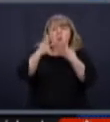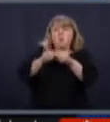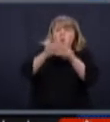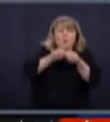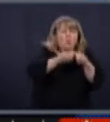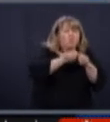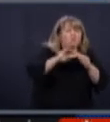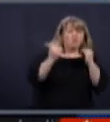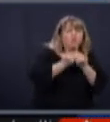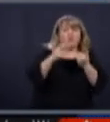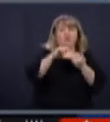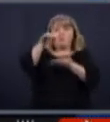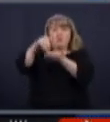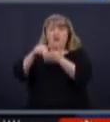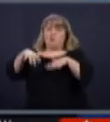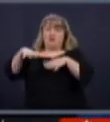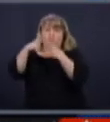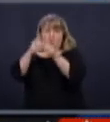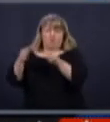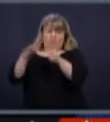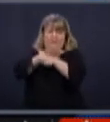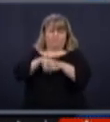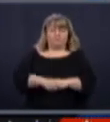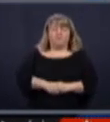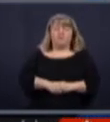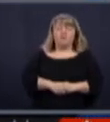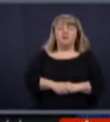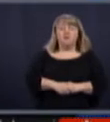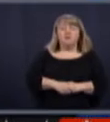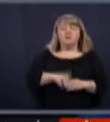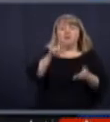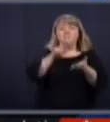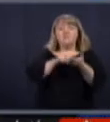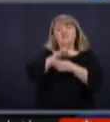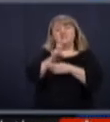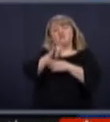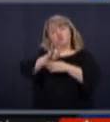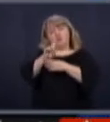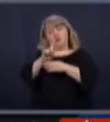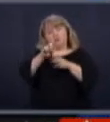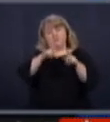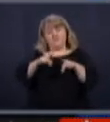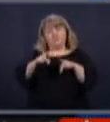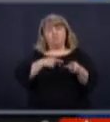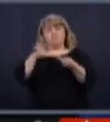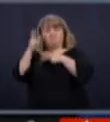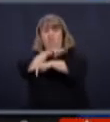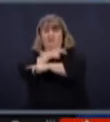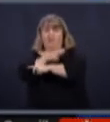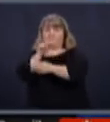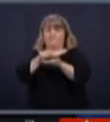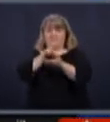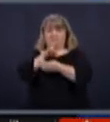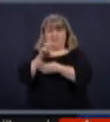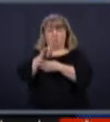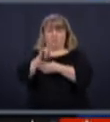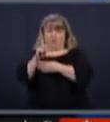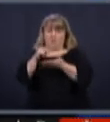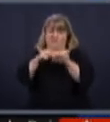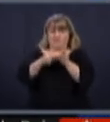Montréal. On a 1 771 personnes hospitalisées. C'est une augmentation de